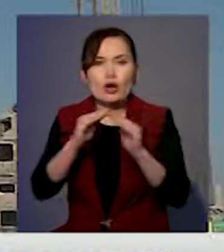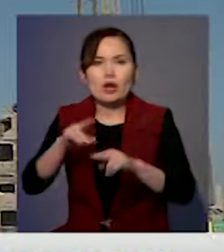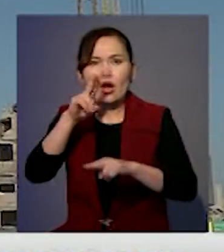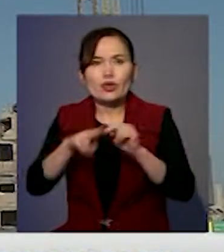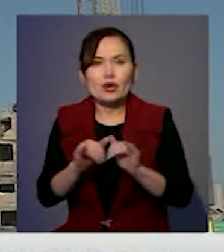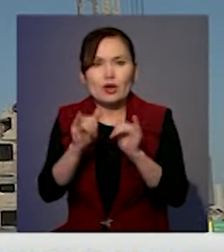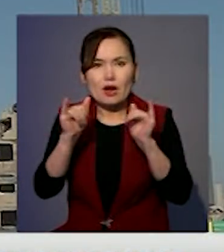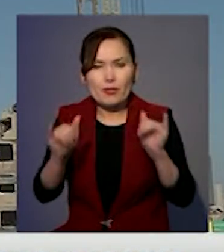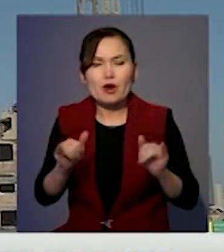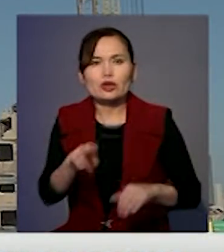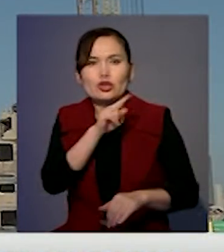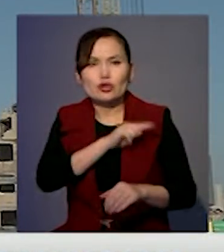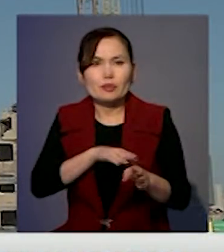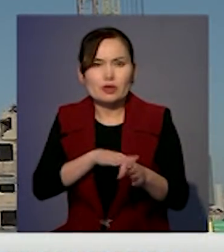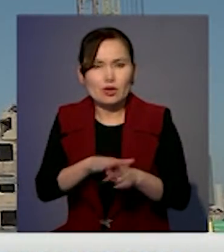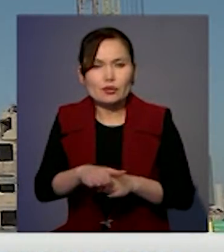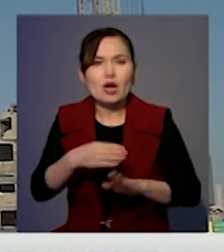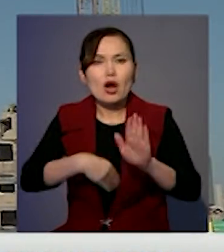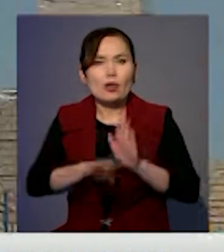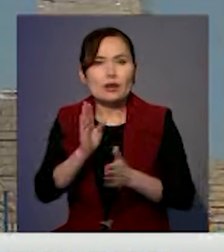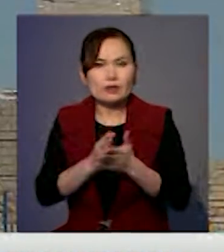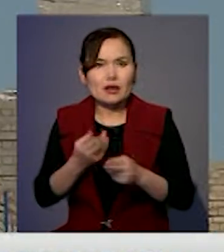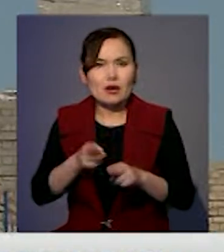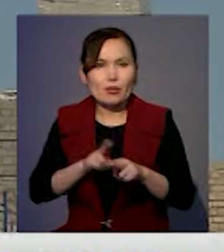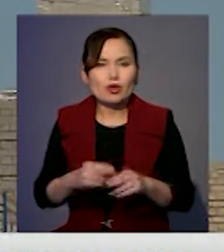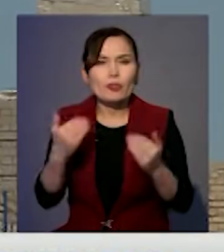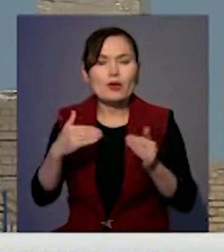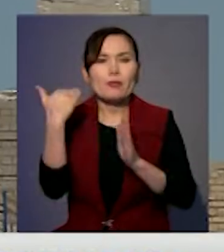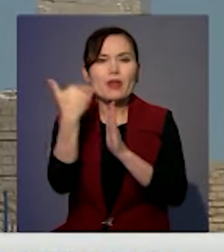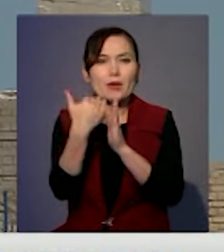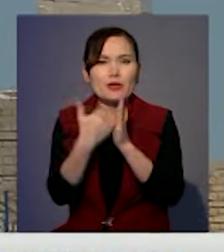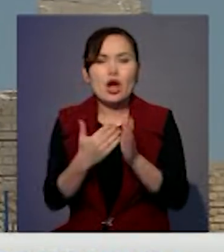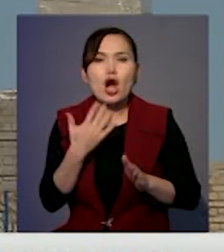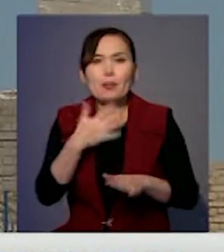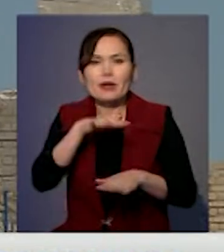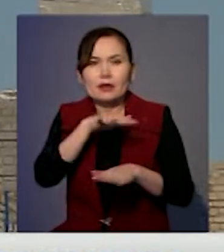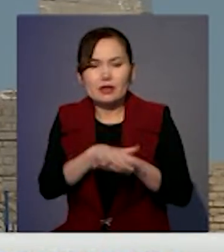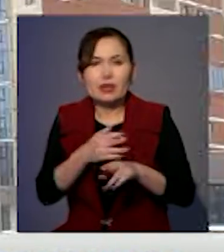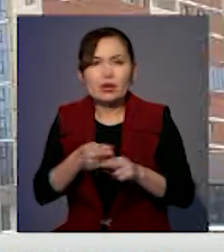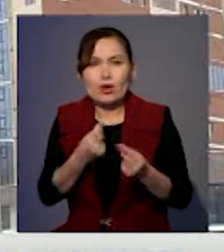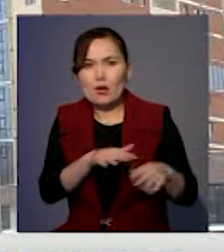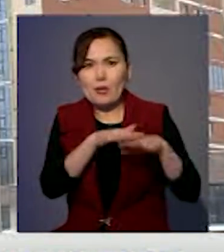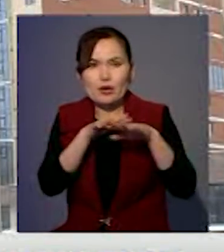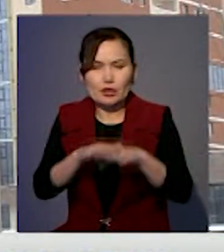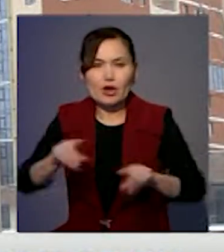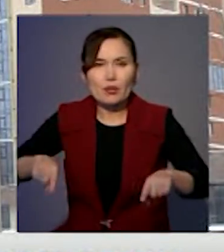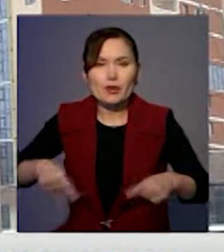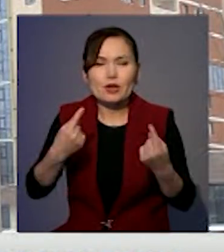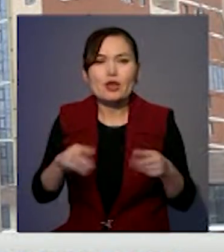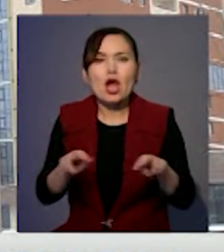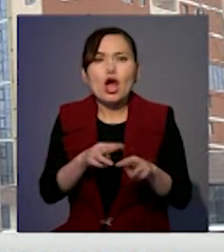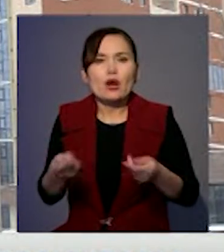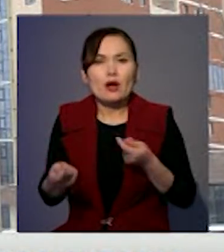құрылысы әлдеқайда қарқындай түседі. Данияр Ақышев осындай пікірде. Бүгінде бағдарламаны ұлттық банк жандандыра түсу үшін